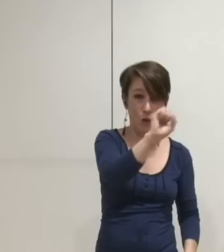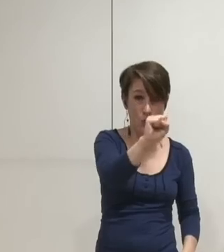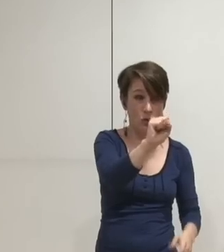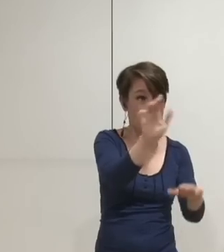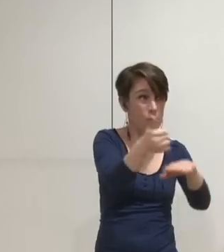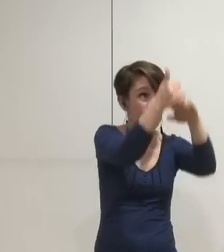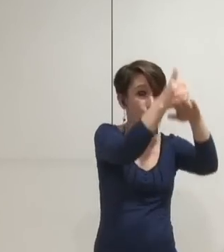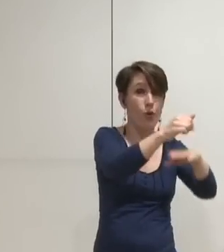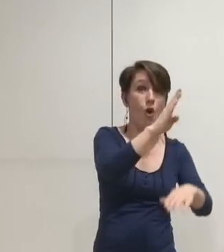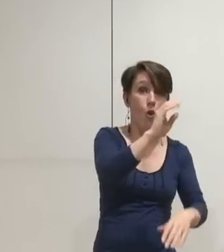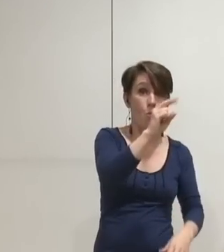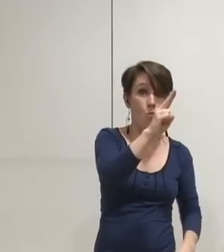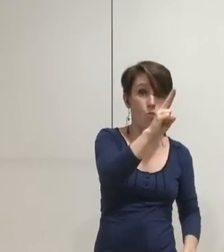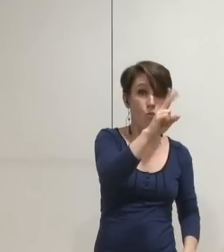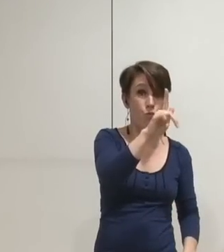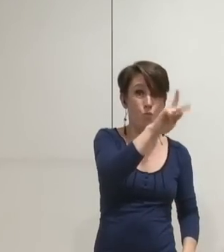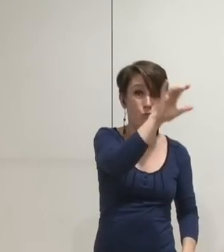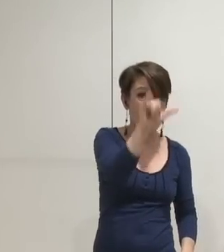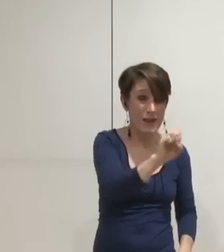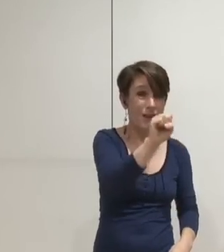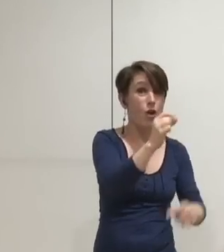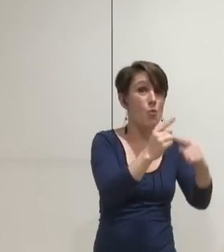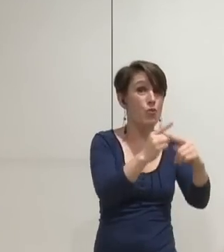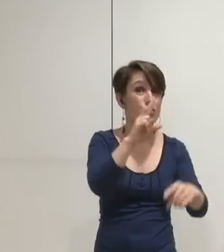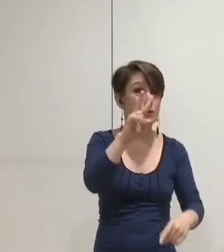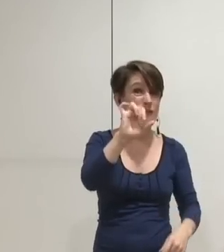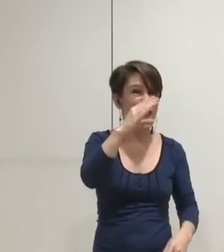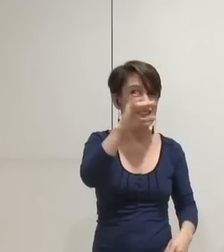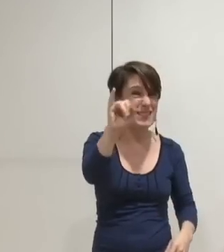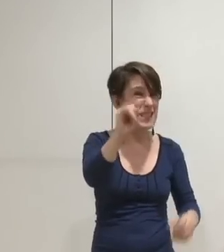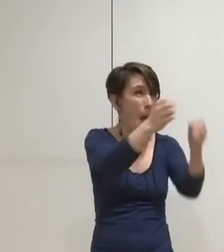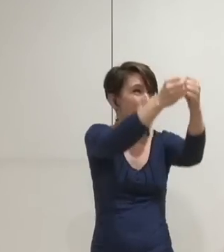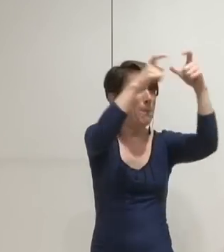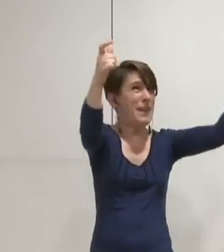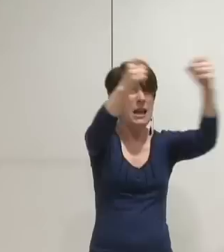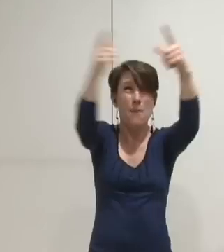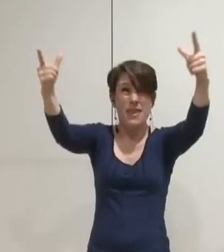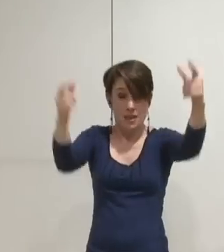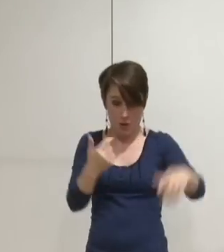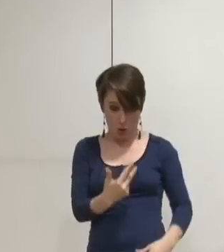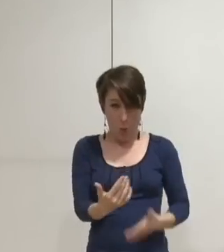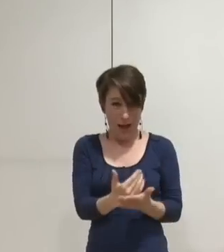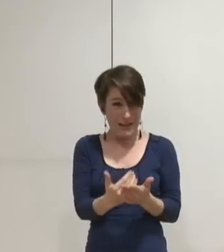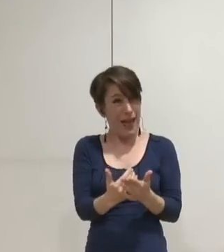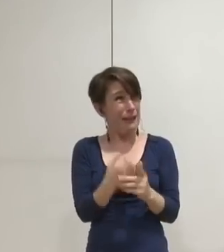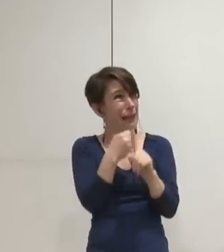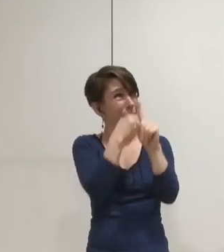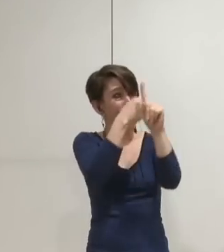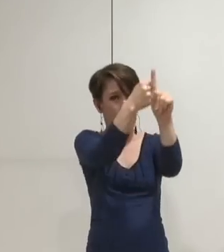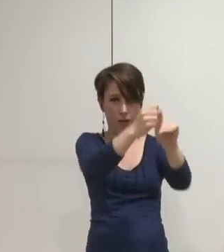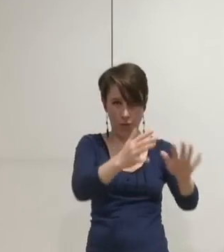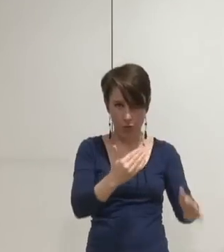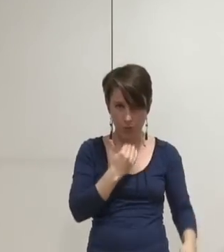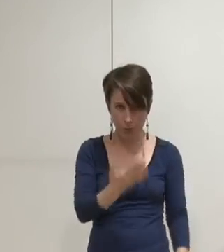mots soit aujourd'hui nous avons besoin de suivre ce contrat parce que nous savons que les compétences